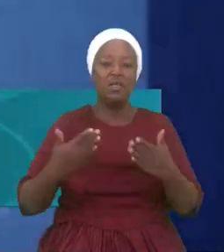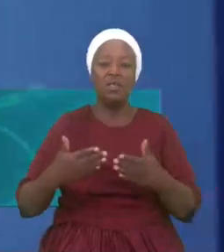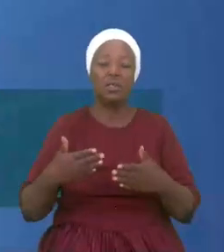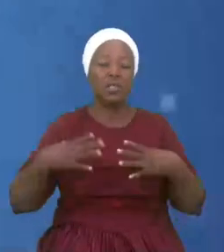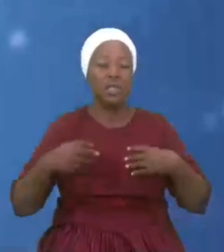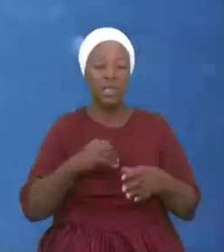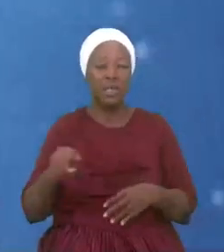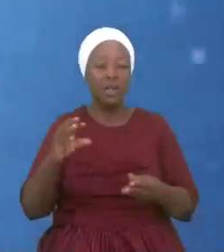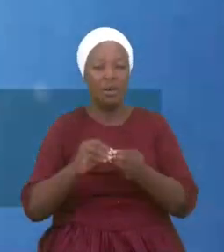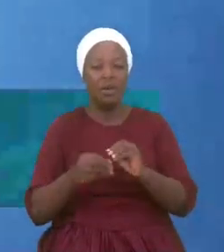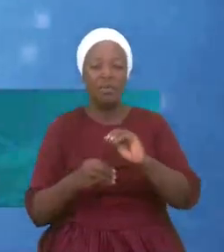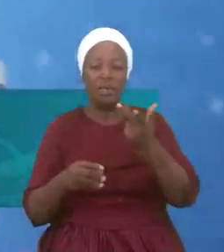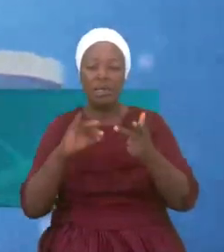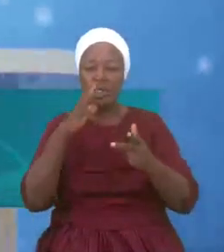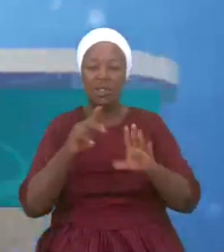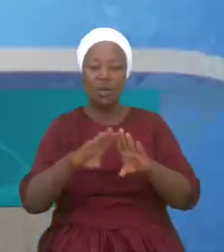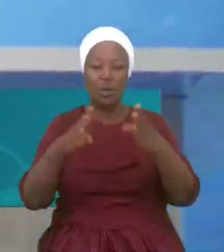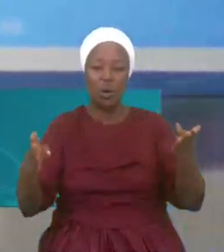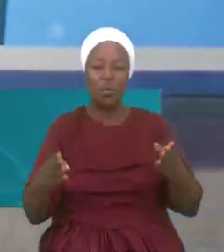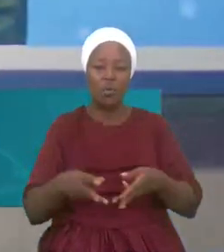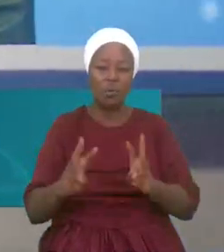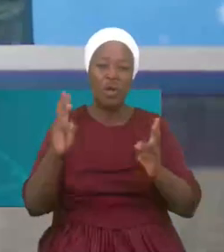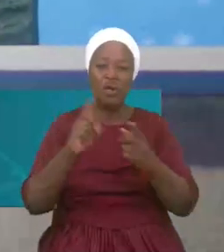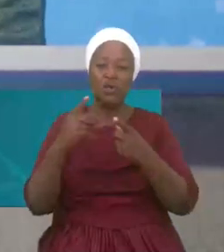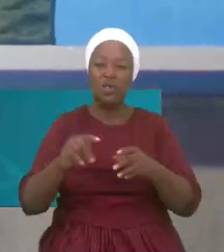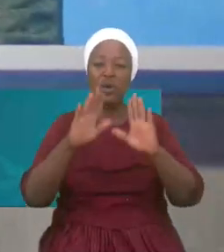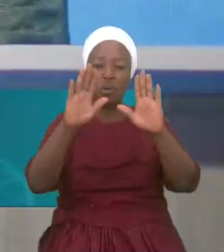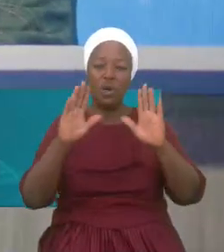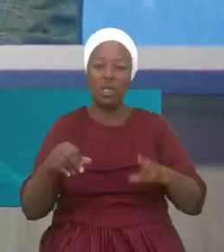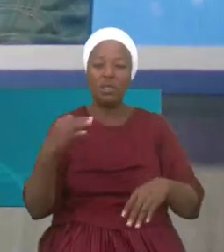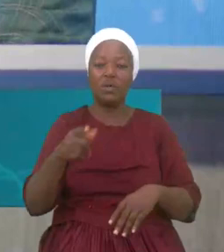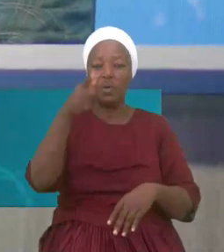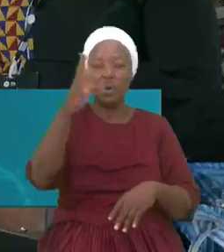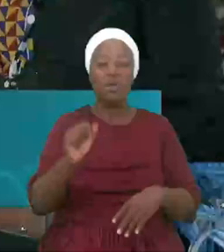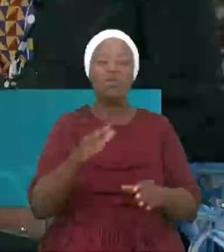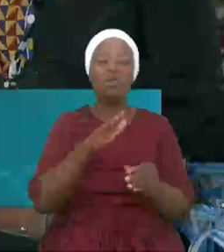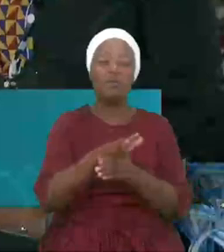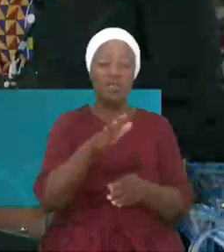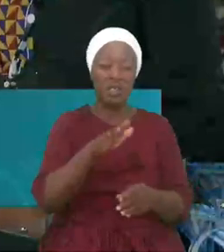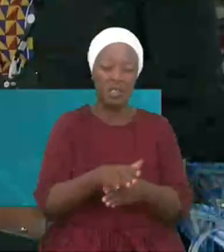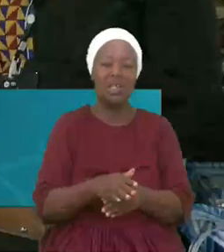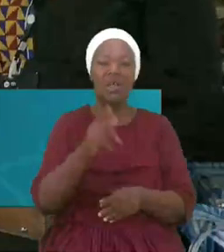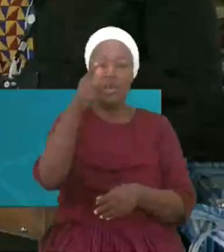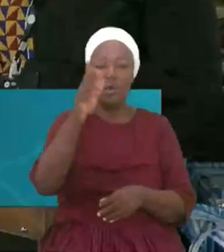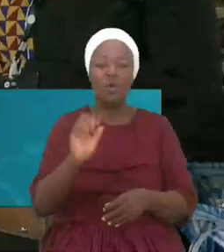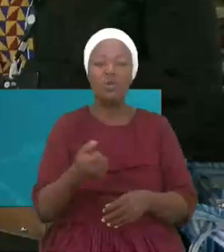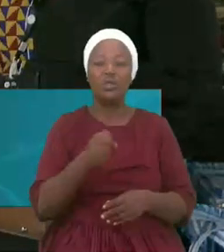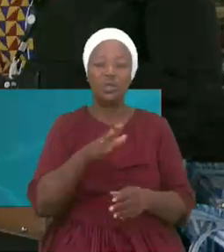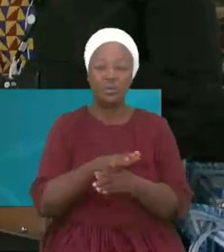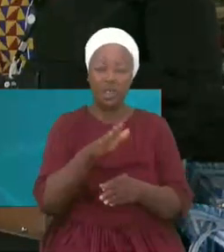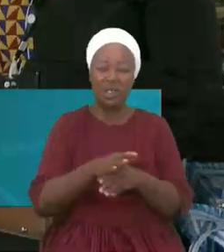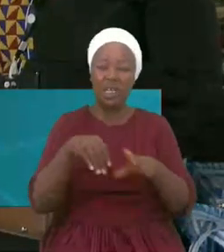à au prodige de sa guérison gracieuse 3 c'est la voix ouverte